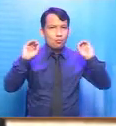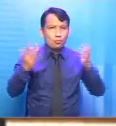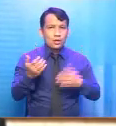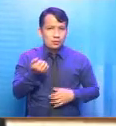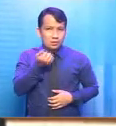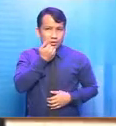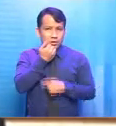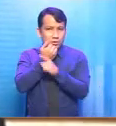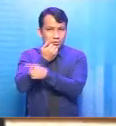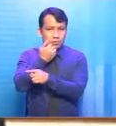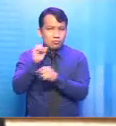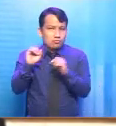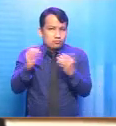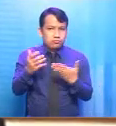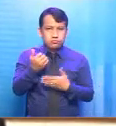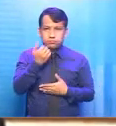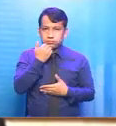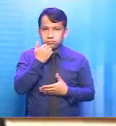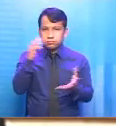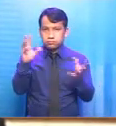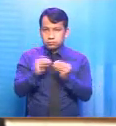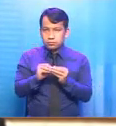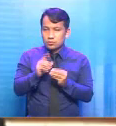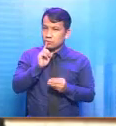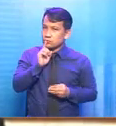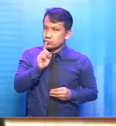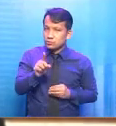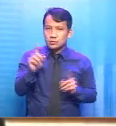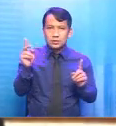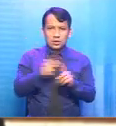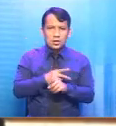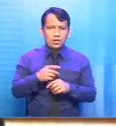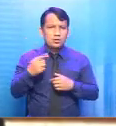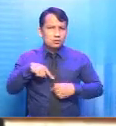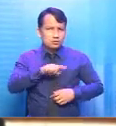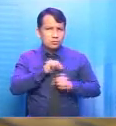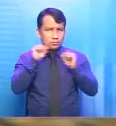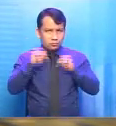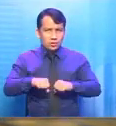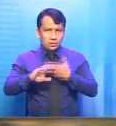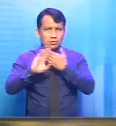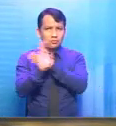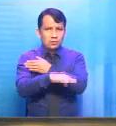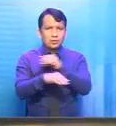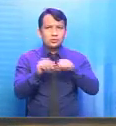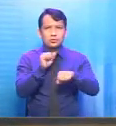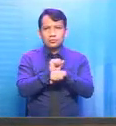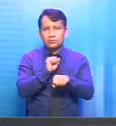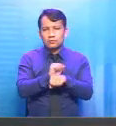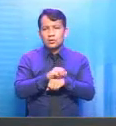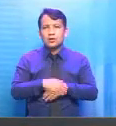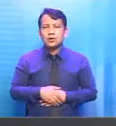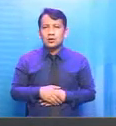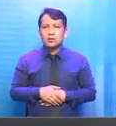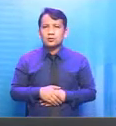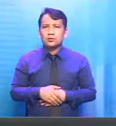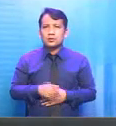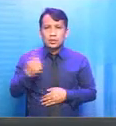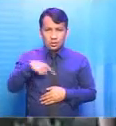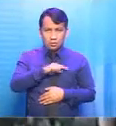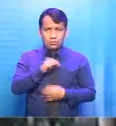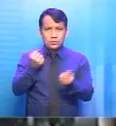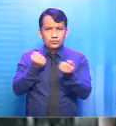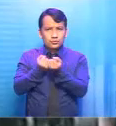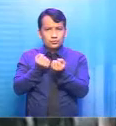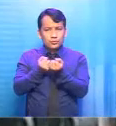mga issues and sa kasalanan or violations, then our officials can go back to their work. We are supporting our